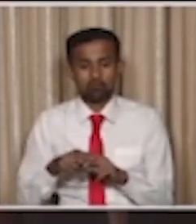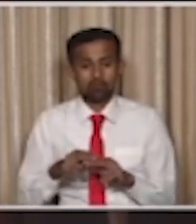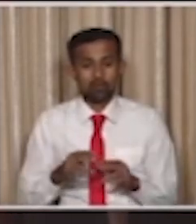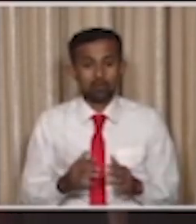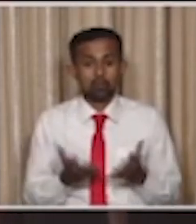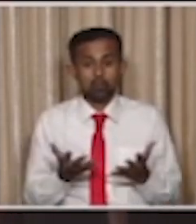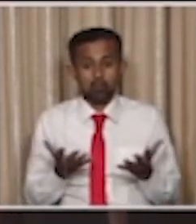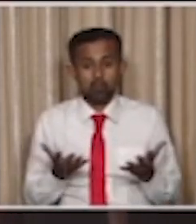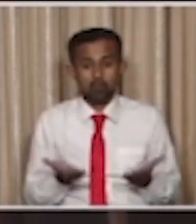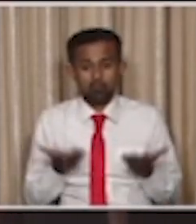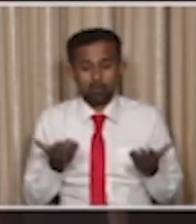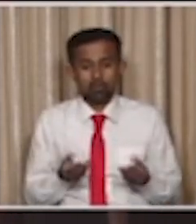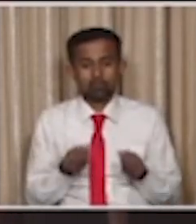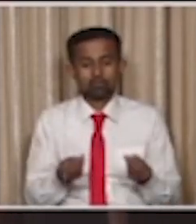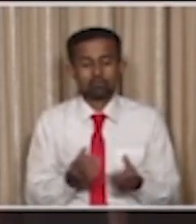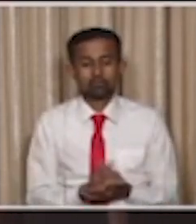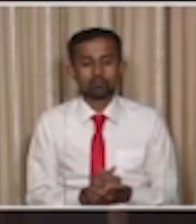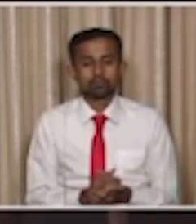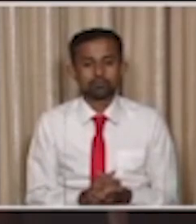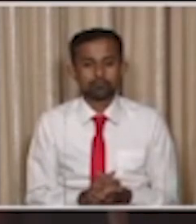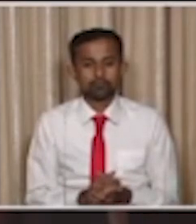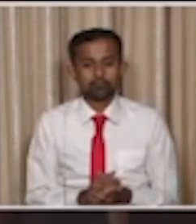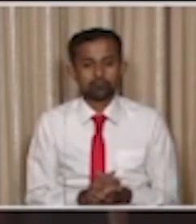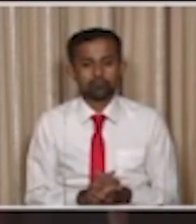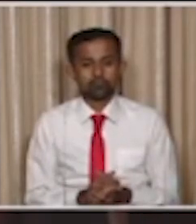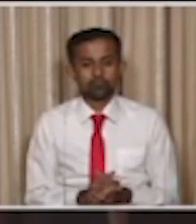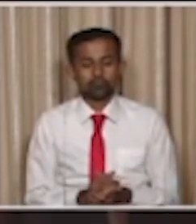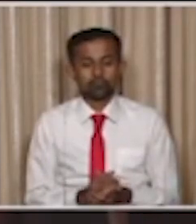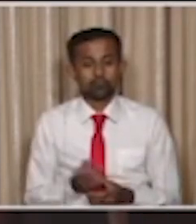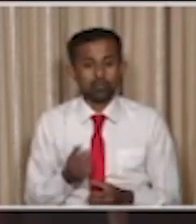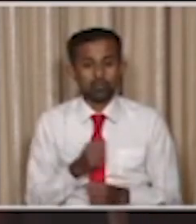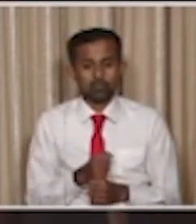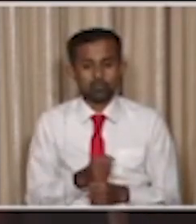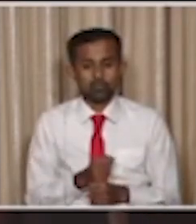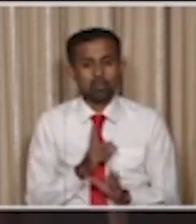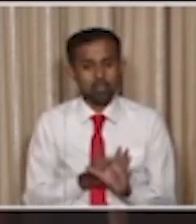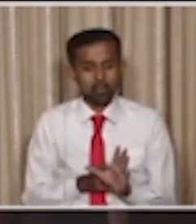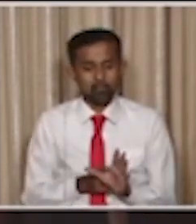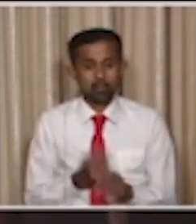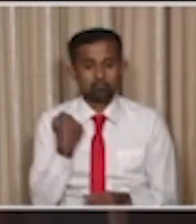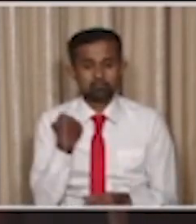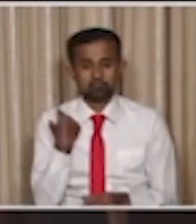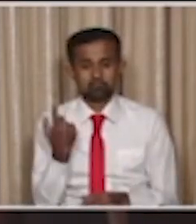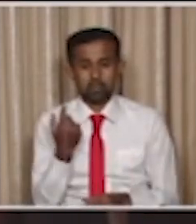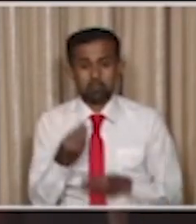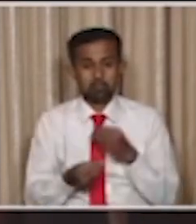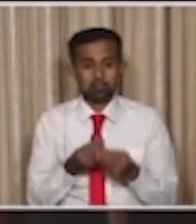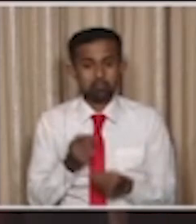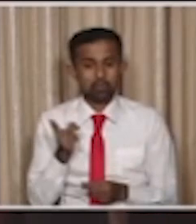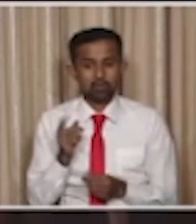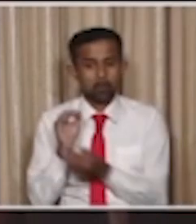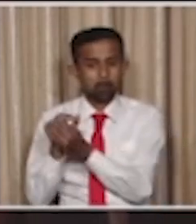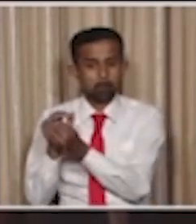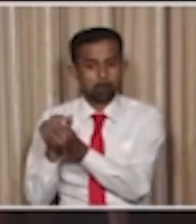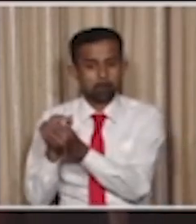සම්පූර්ණ බර ලබා දුන්නේ. එතකොට මේ ආණ්ඩුව කවදත් අර ධනවත් ව්‍යාපාරික ප්‍රජාව